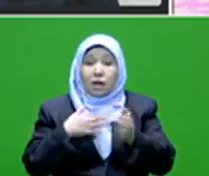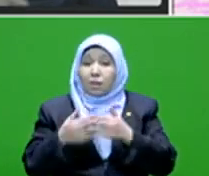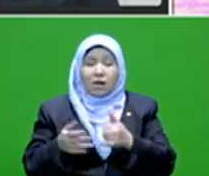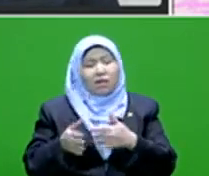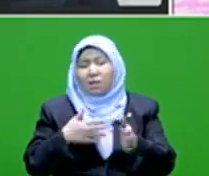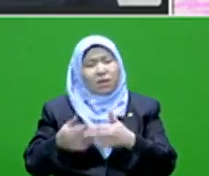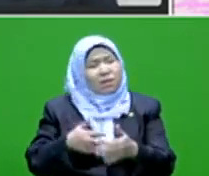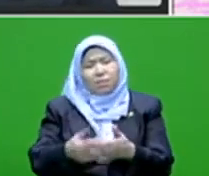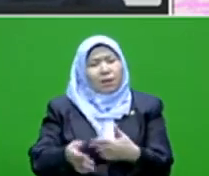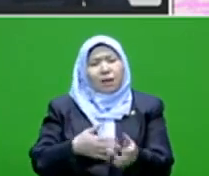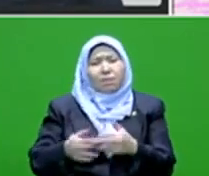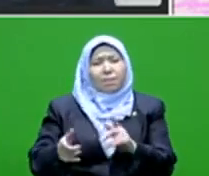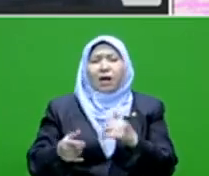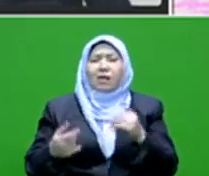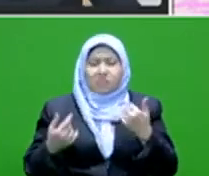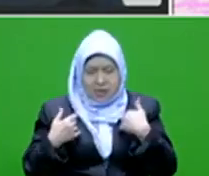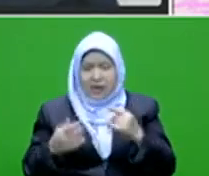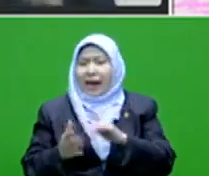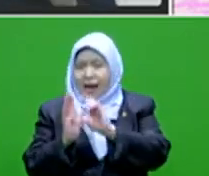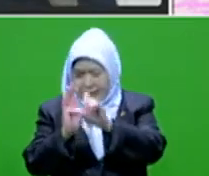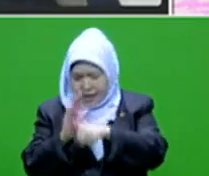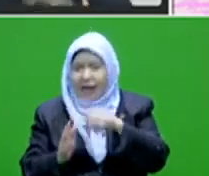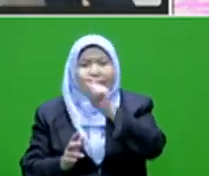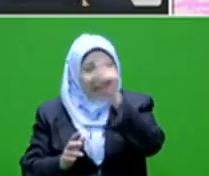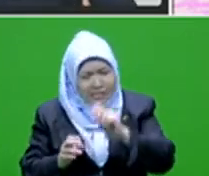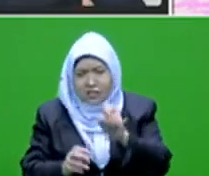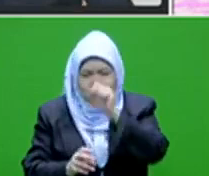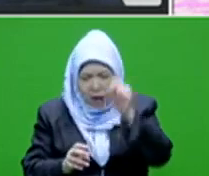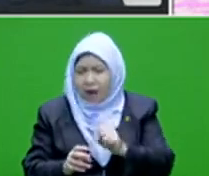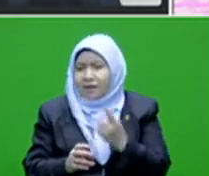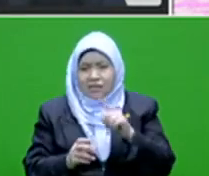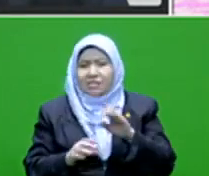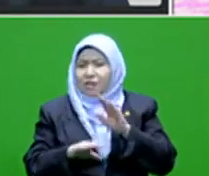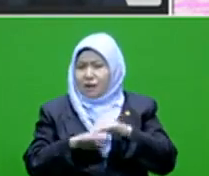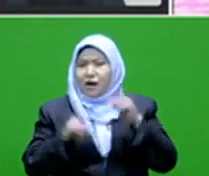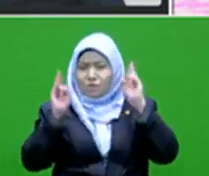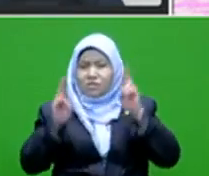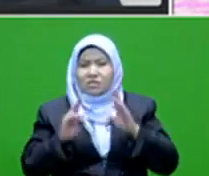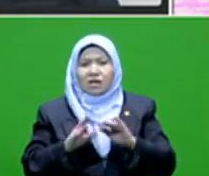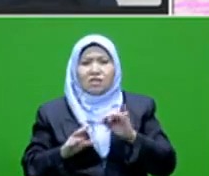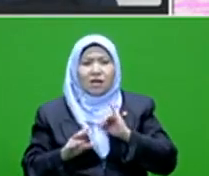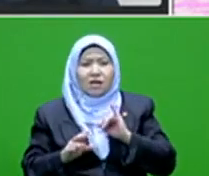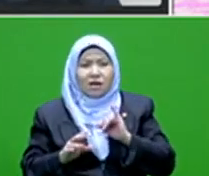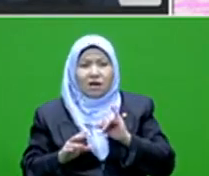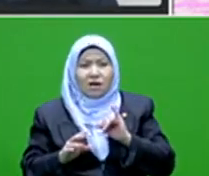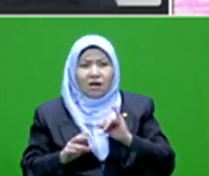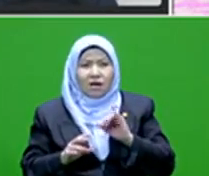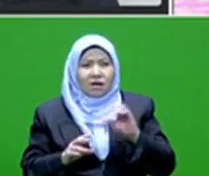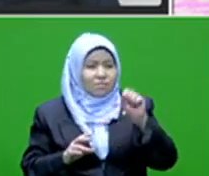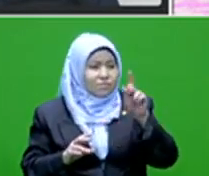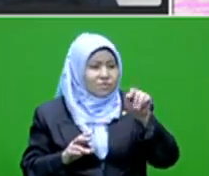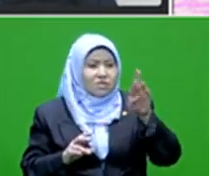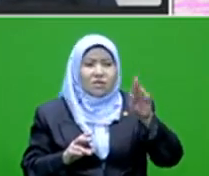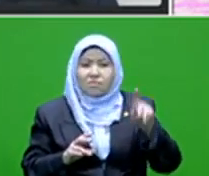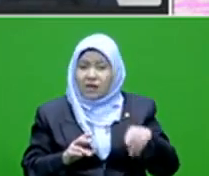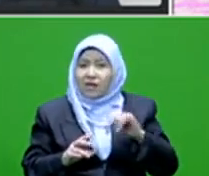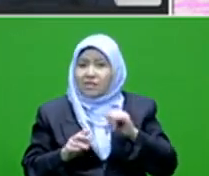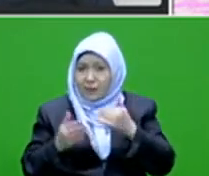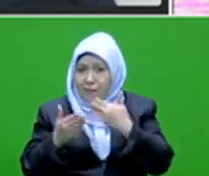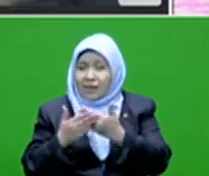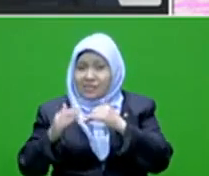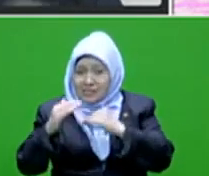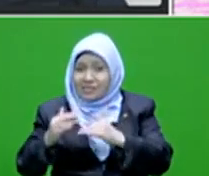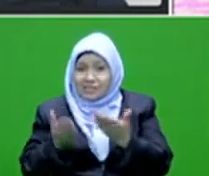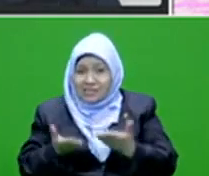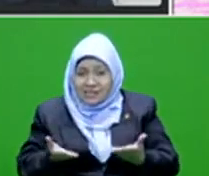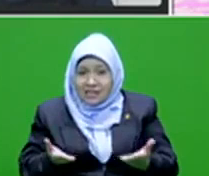Nanti saya keluar soalan pada Ustaz. Oh, jangan. Jangan. Oh, saya skrip saya takat ni je. Saya tahu takat ni.